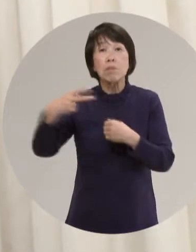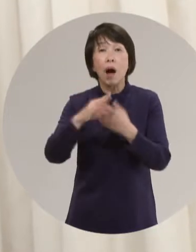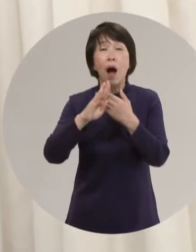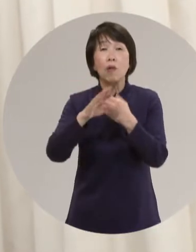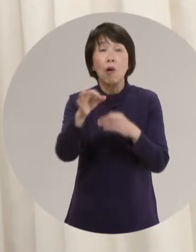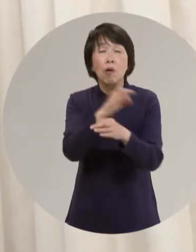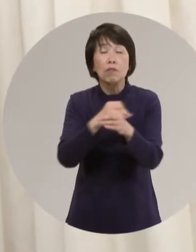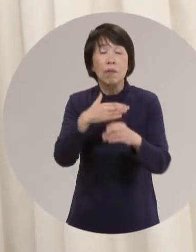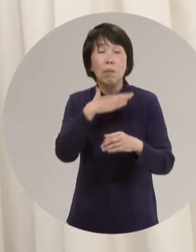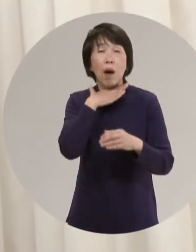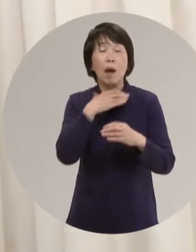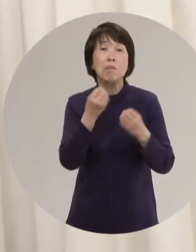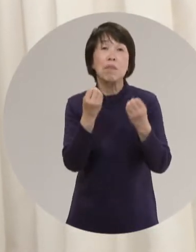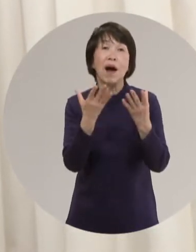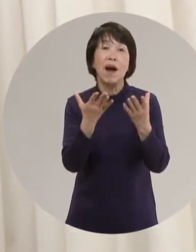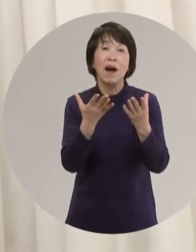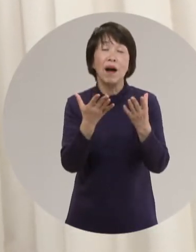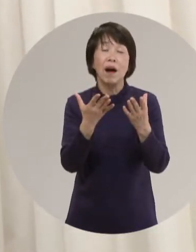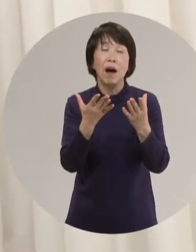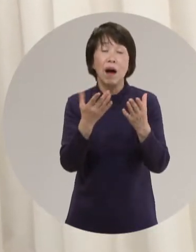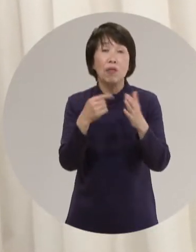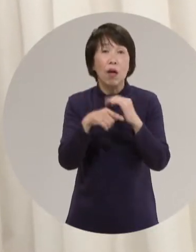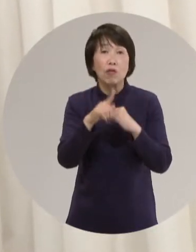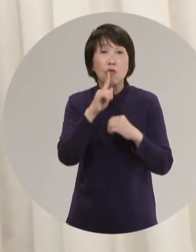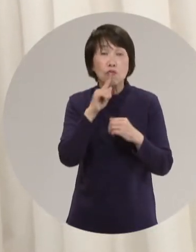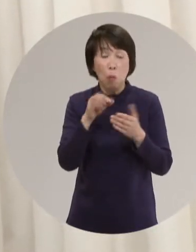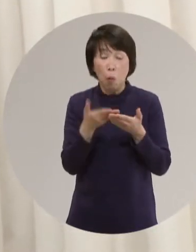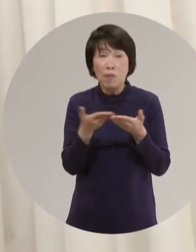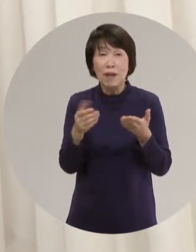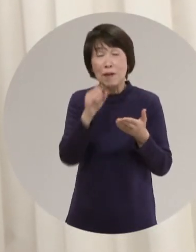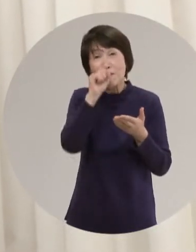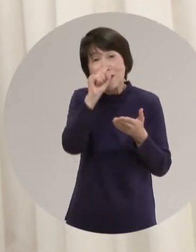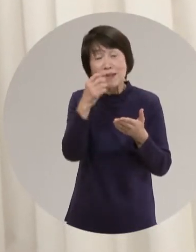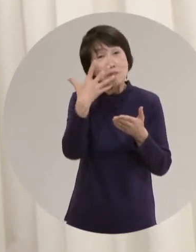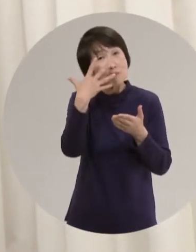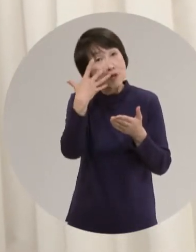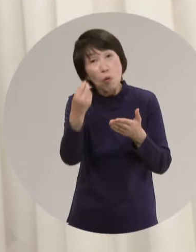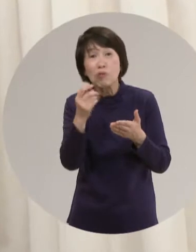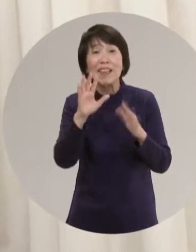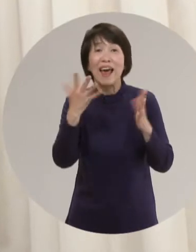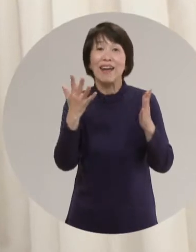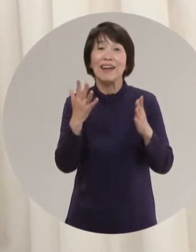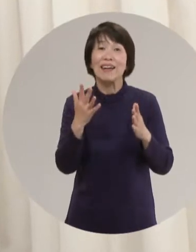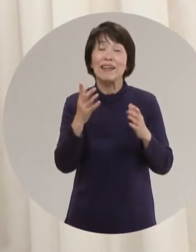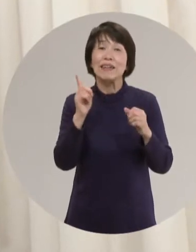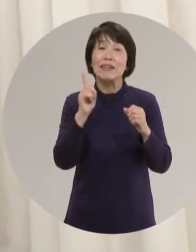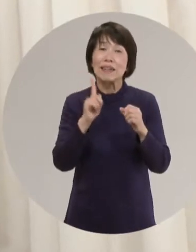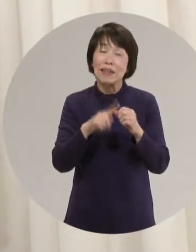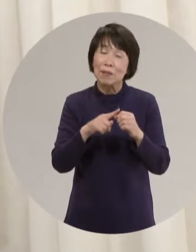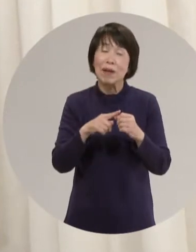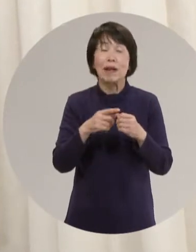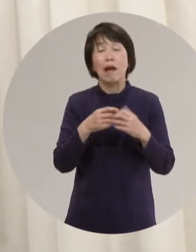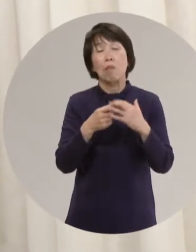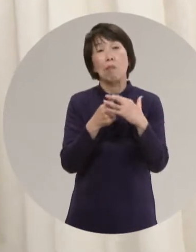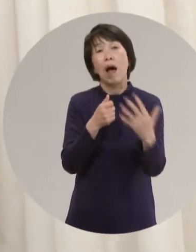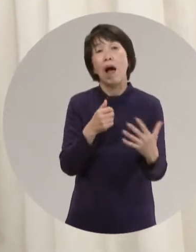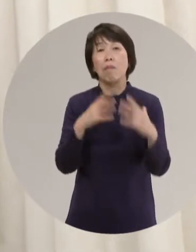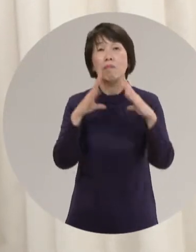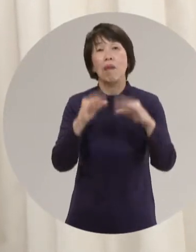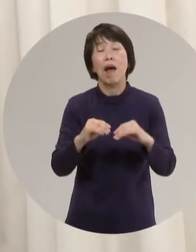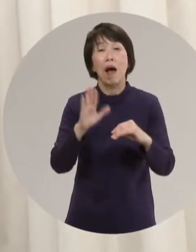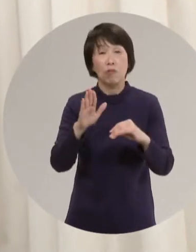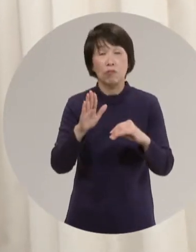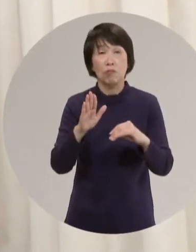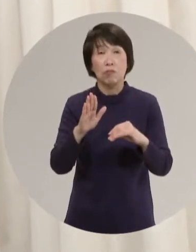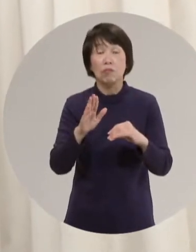く回らない。それはなんでうまく回らないかっていうと、なんかそこに特に特徴がなくって、そういう意味でこの日野上さんのやってるのは